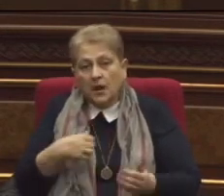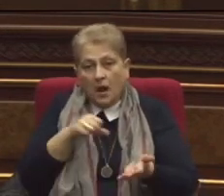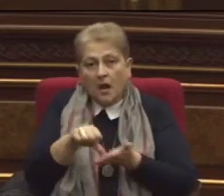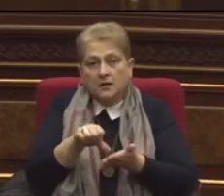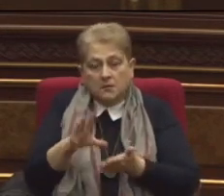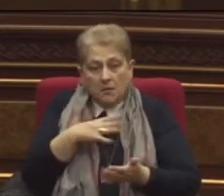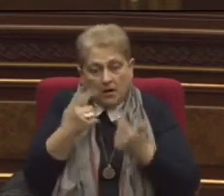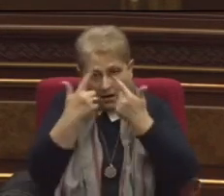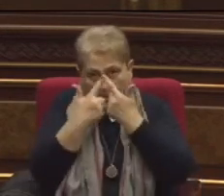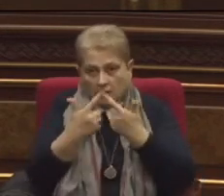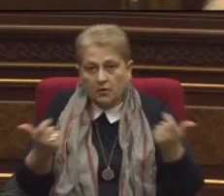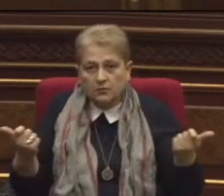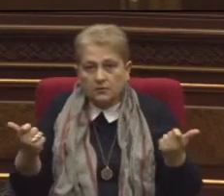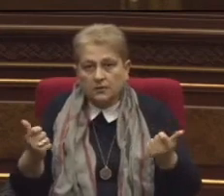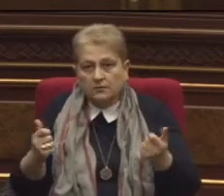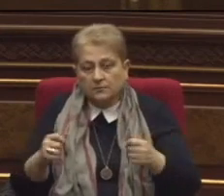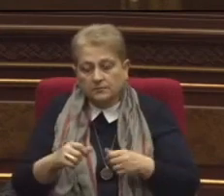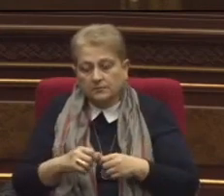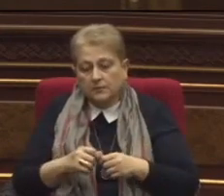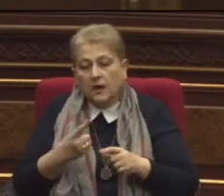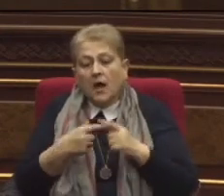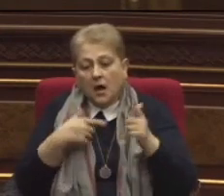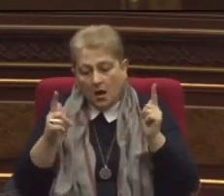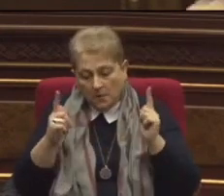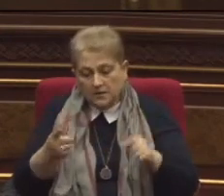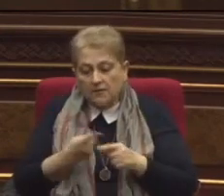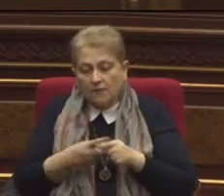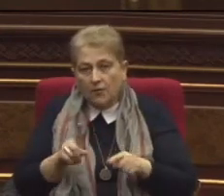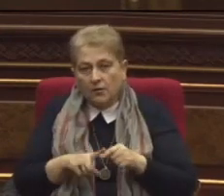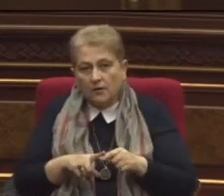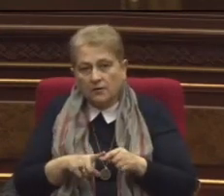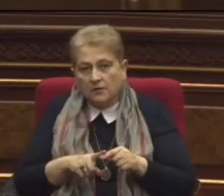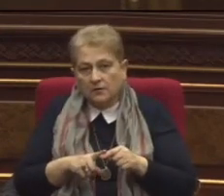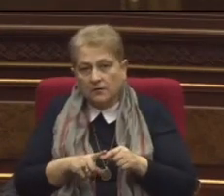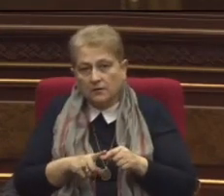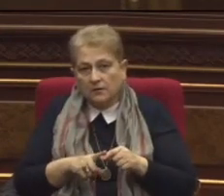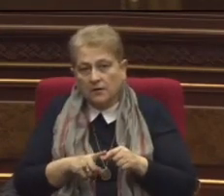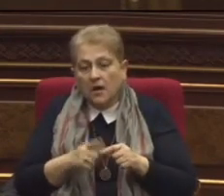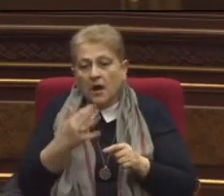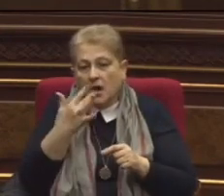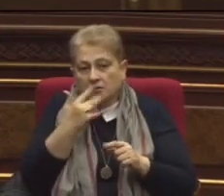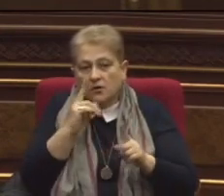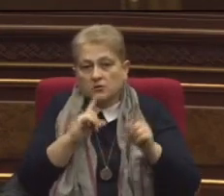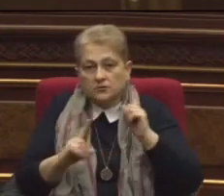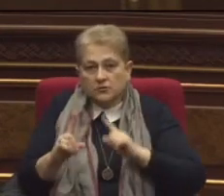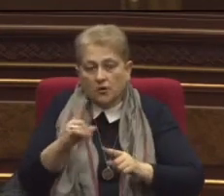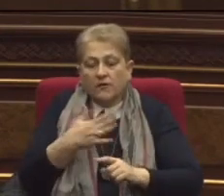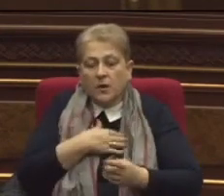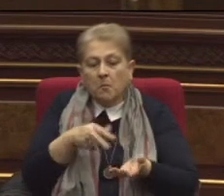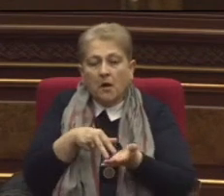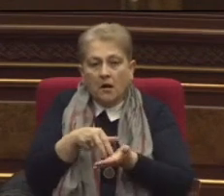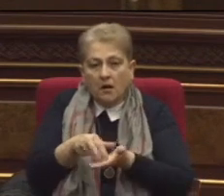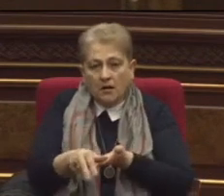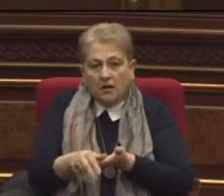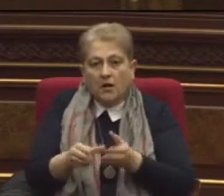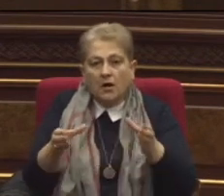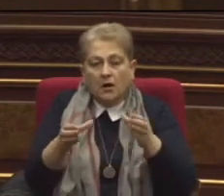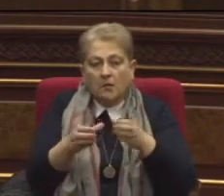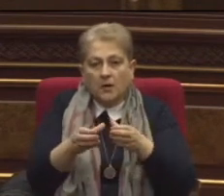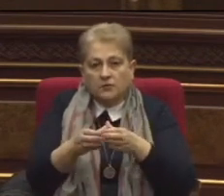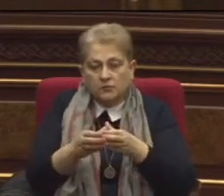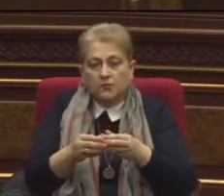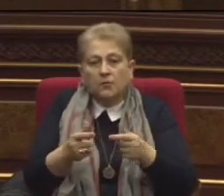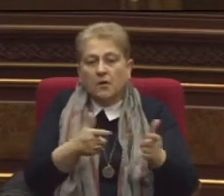հանդես եկա հայտարարությամբ համաձայն որի ազգային ժողովի ինքայլը